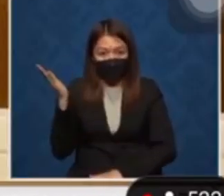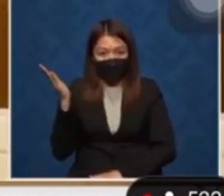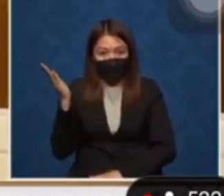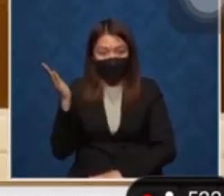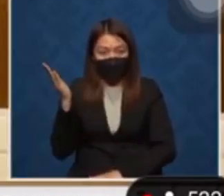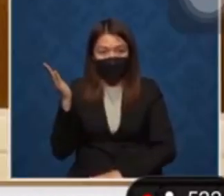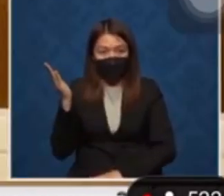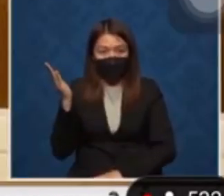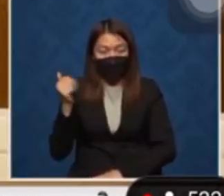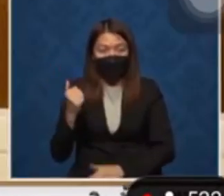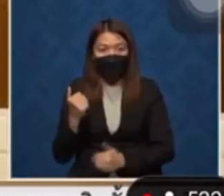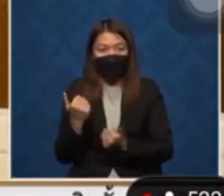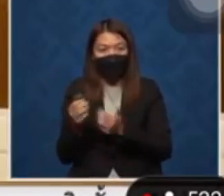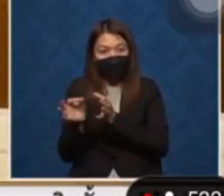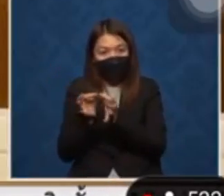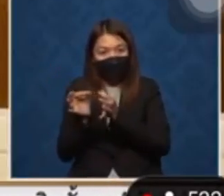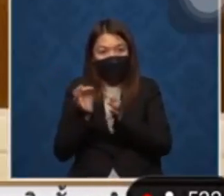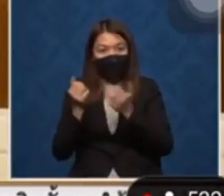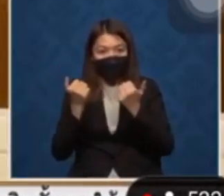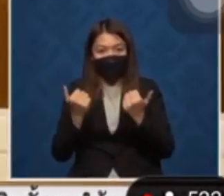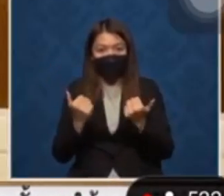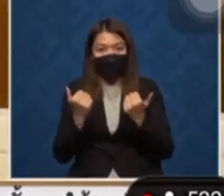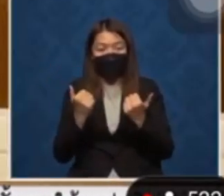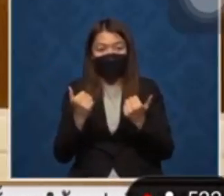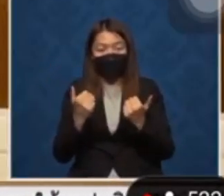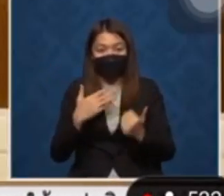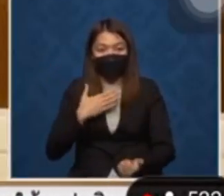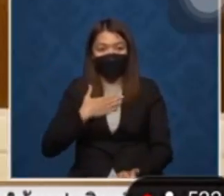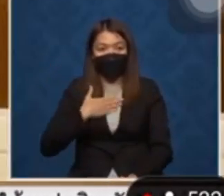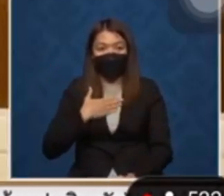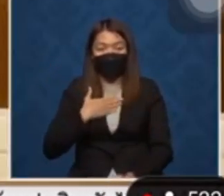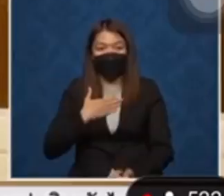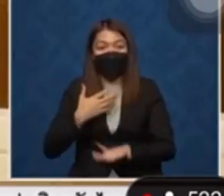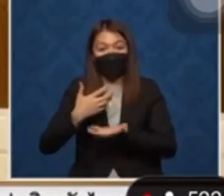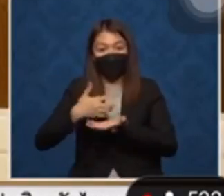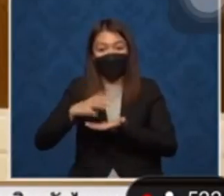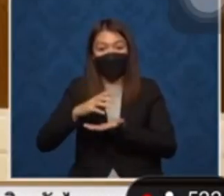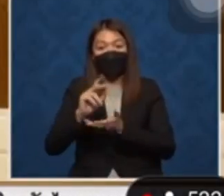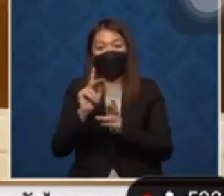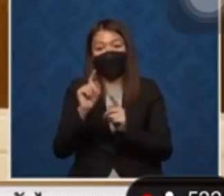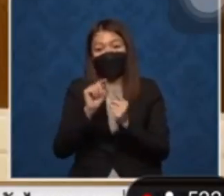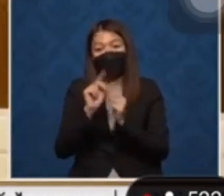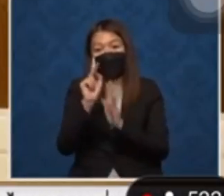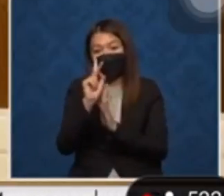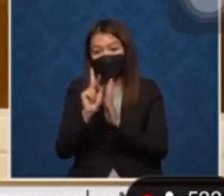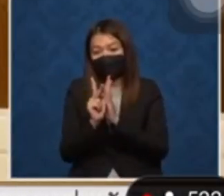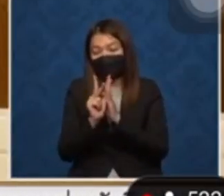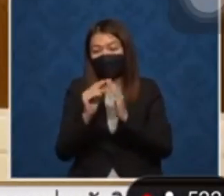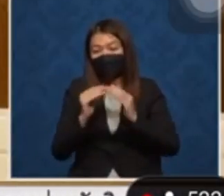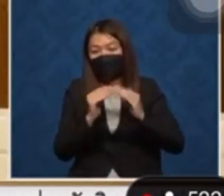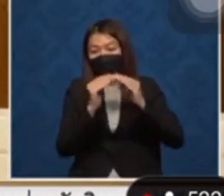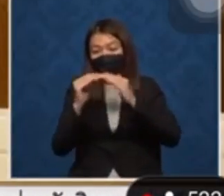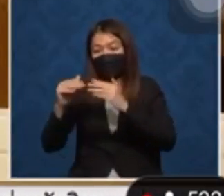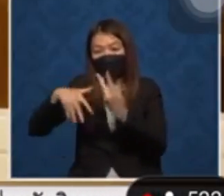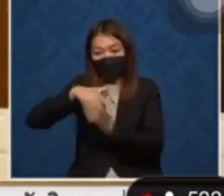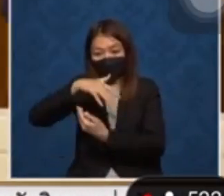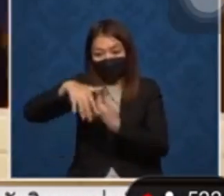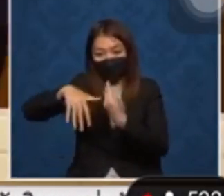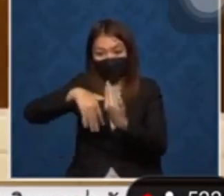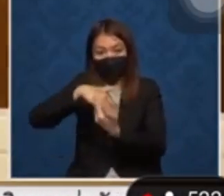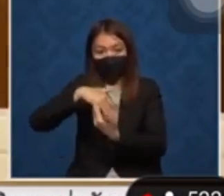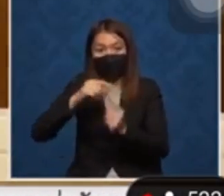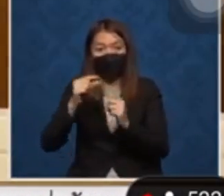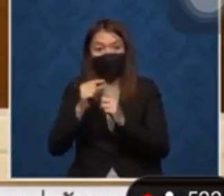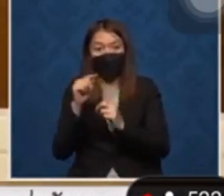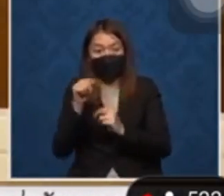ในส่วนการชี้แจงวันนี้นะคะส่วนของดิฉันเนี่ยจะมาพูดถึงเรื่องกฎหมายกับความยุติธรรมทางสิ่งแวดล้อมคำสั่งที่เกี่ยวข้องกับ